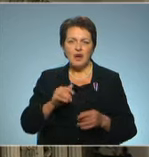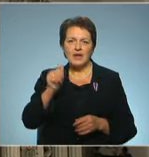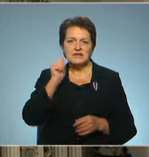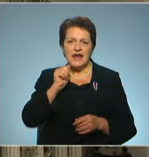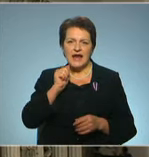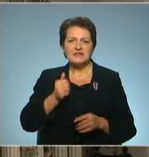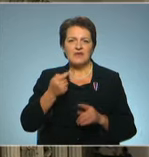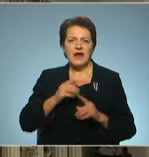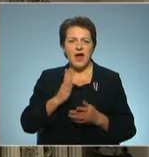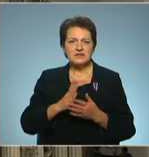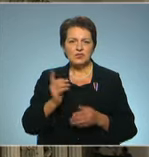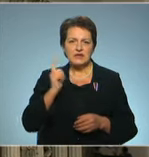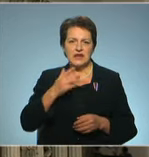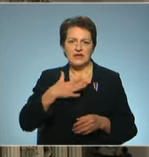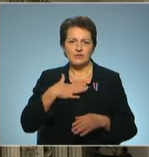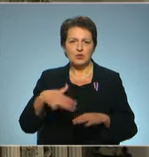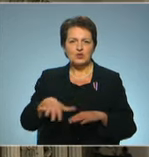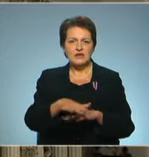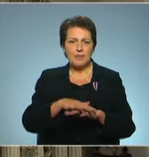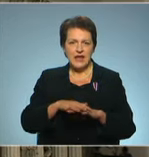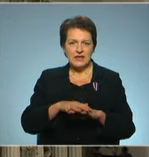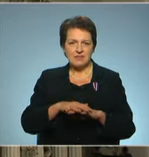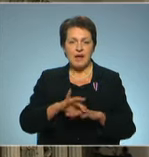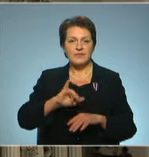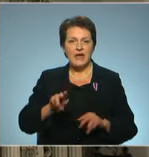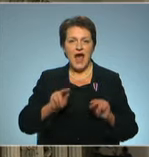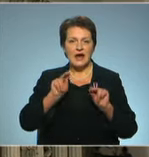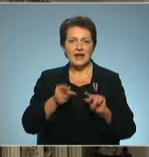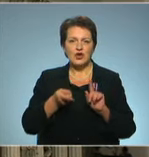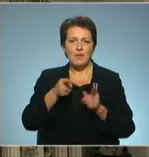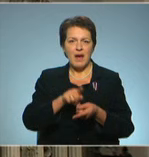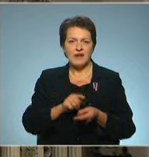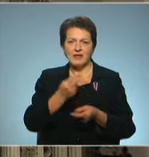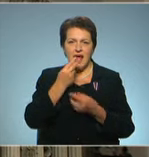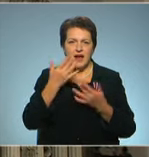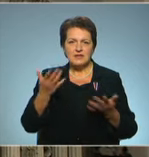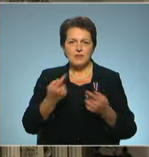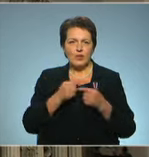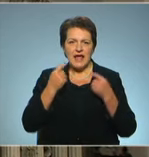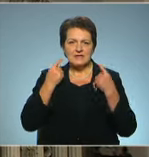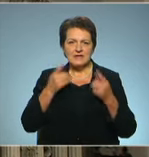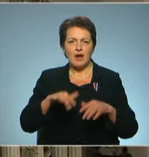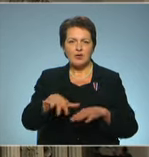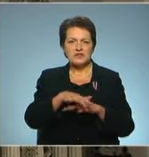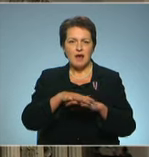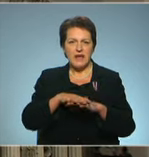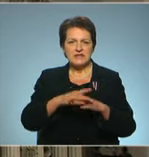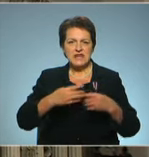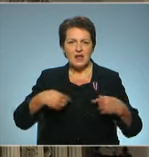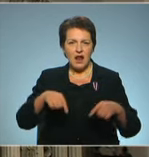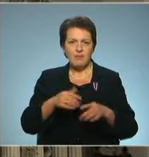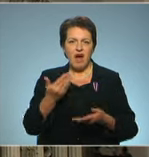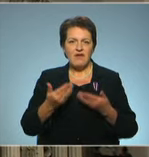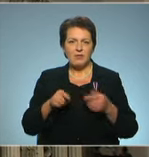esam dzirdējis mūsu sabiedrībā. Ja reliģiju padarītu neredzamu un nedzirdamu sabiedriskajā telpā, varbūt